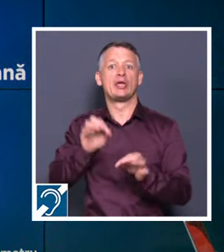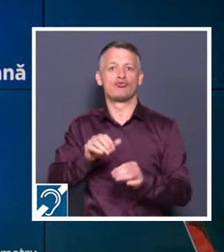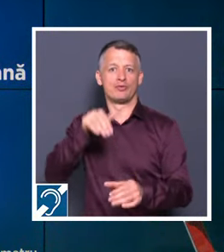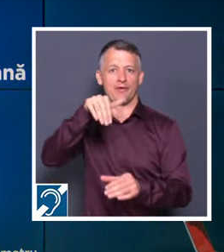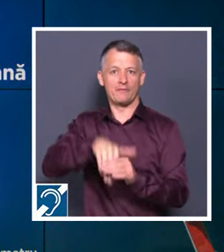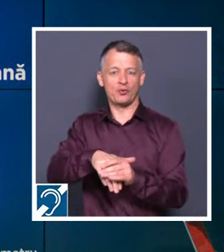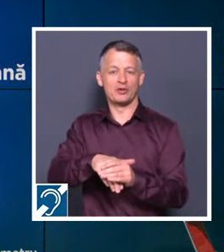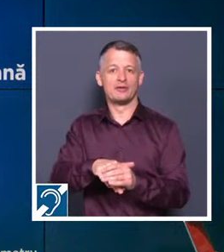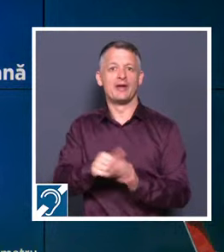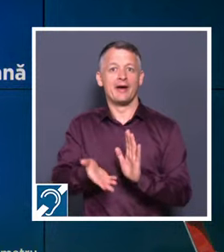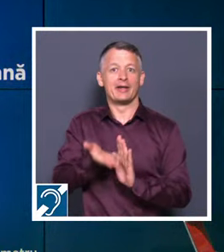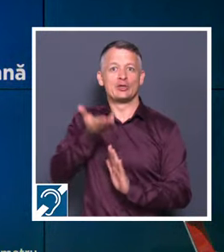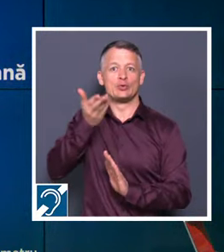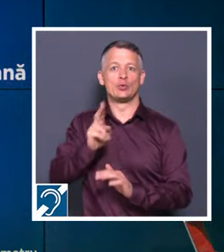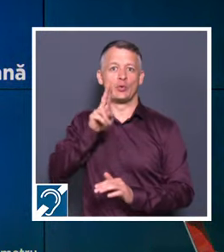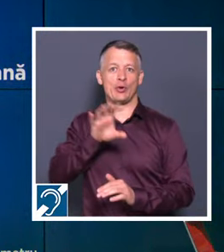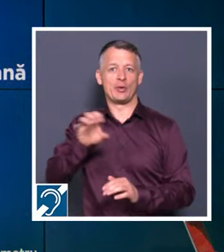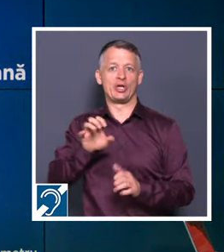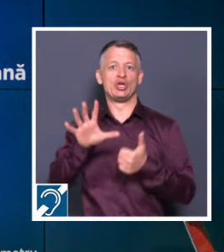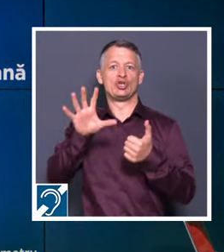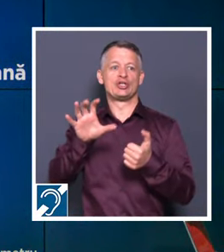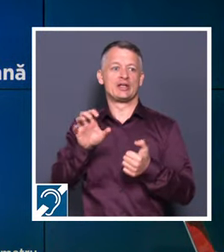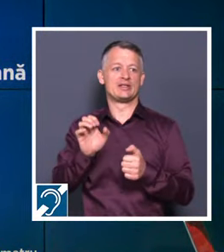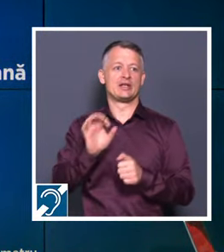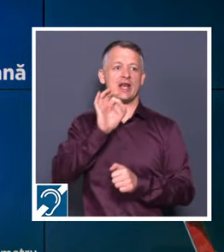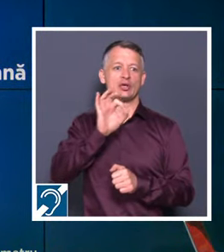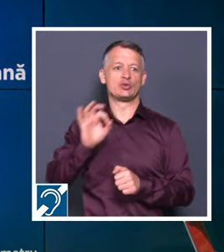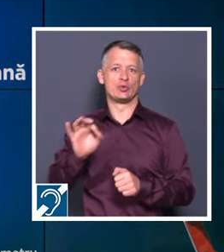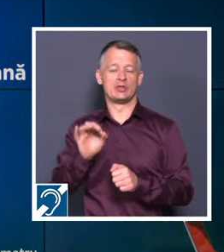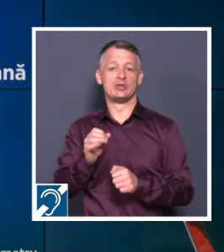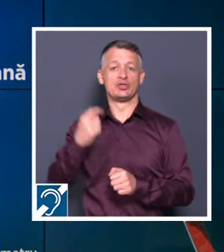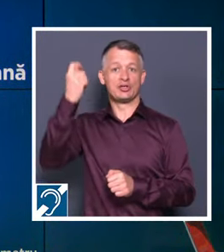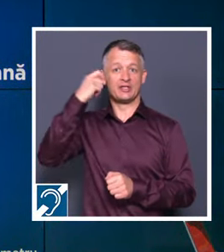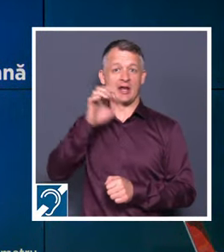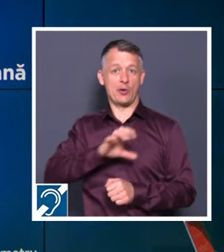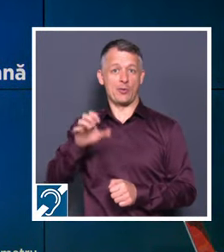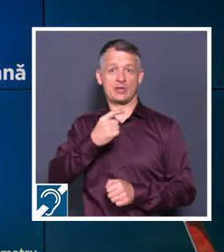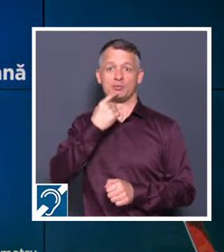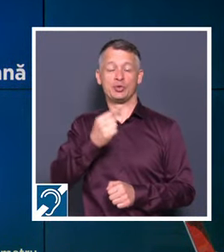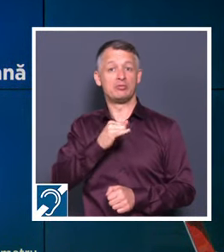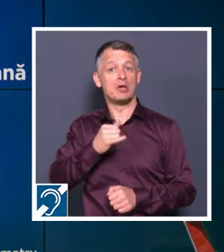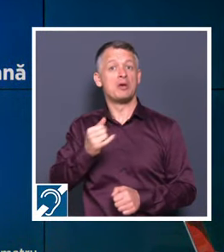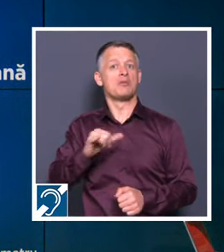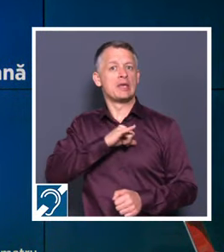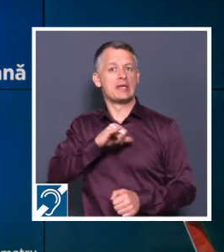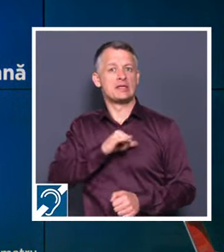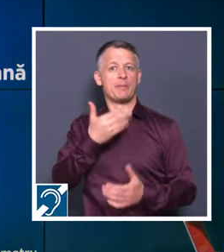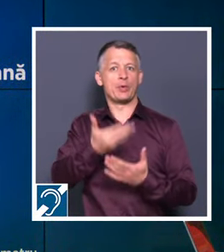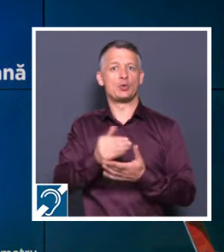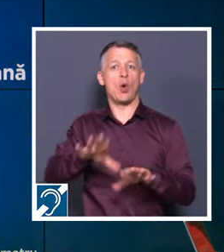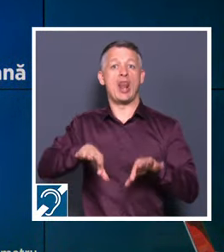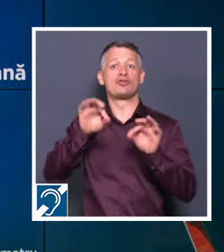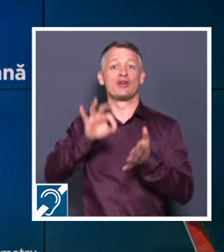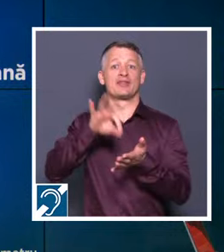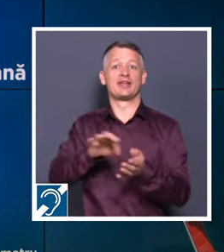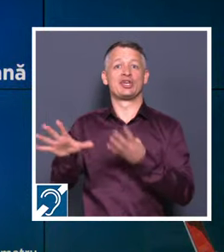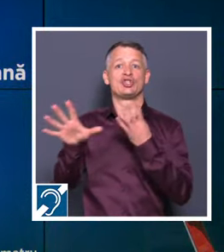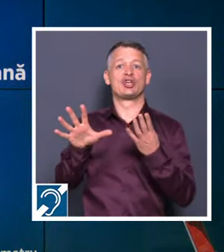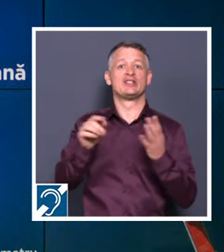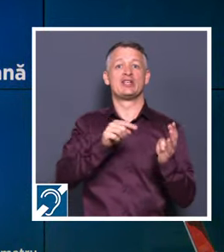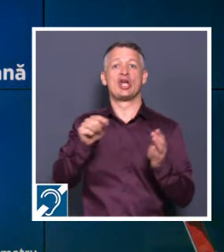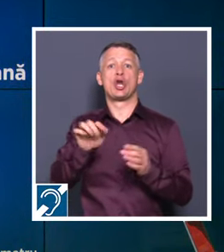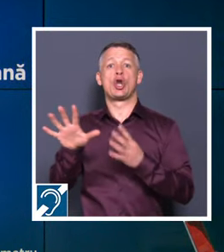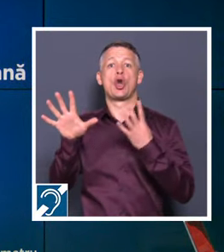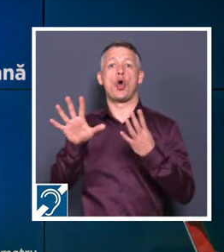în Uniunea Europeană. 60% dintre cetățenii europeni declară că sunt interesați de alegerile din 6-9 iunie,